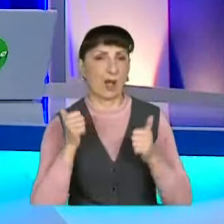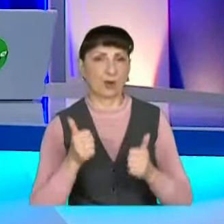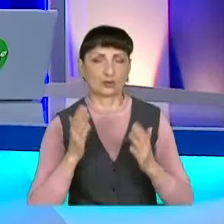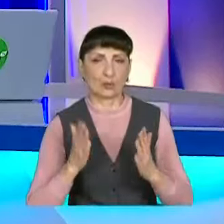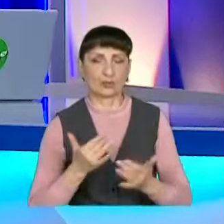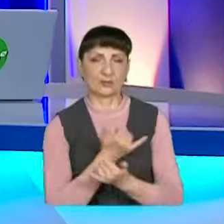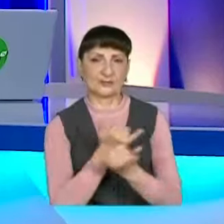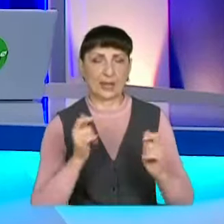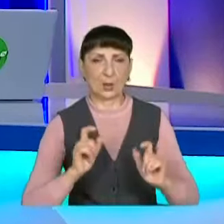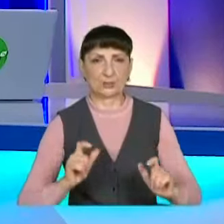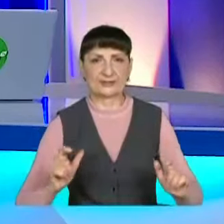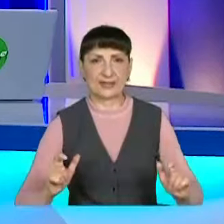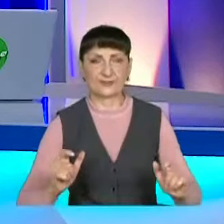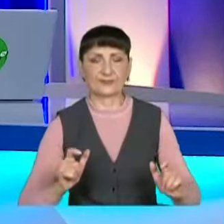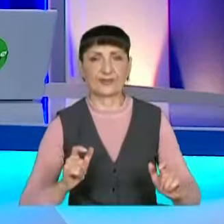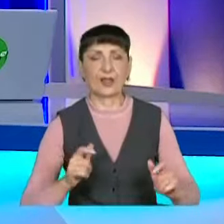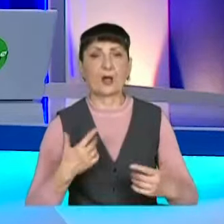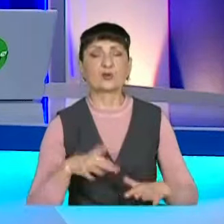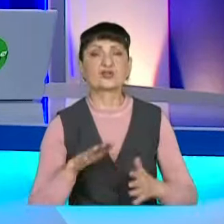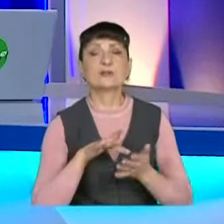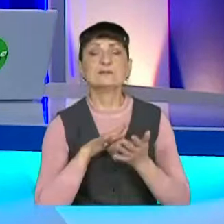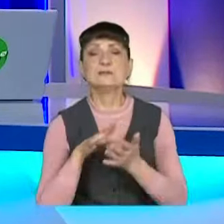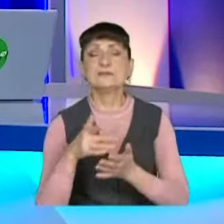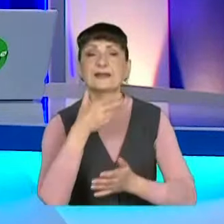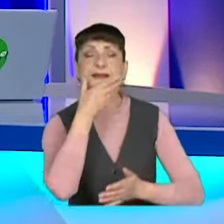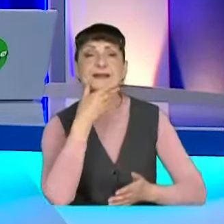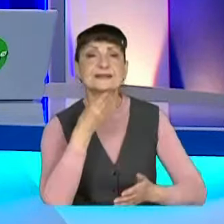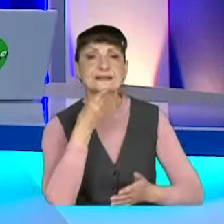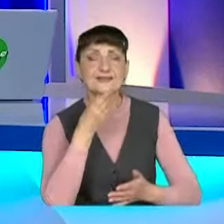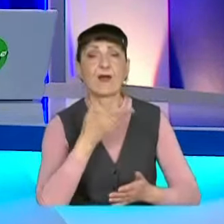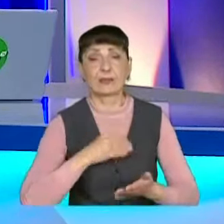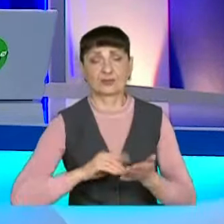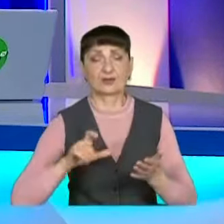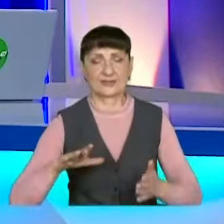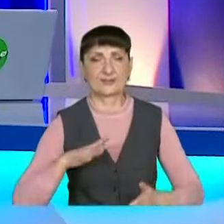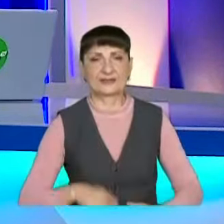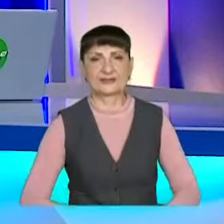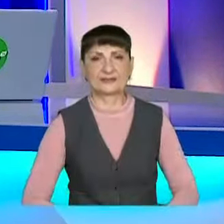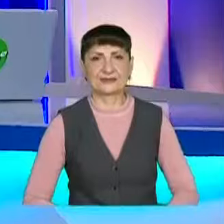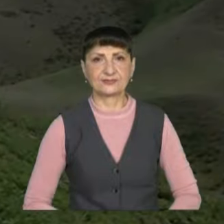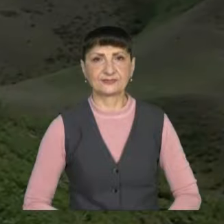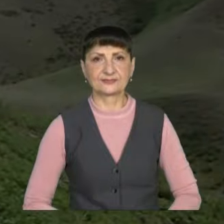для посещения. В тур по природным жемчужинам региона отправилась Айдана Нураш.